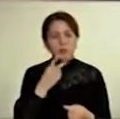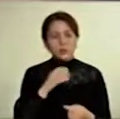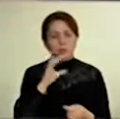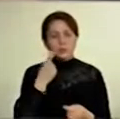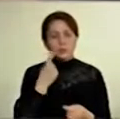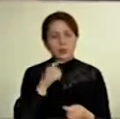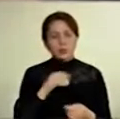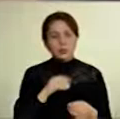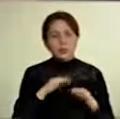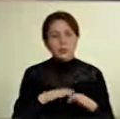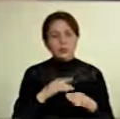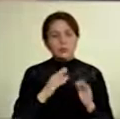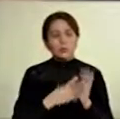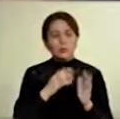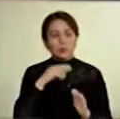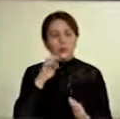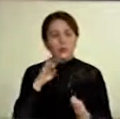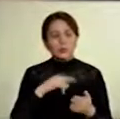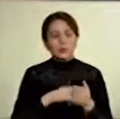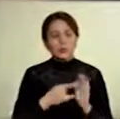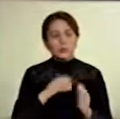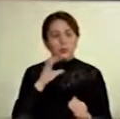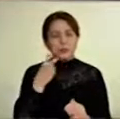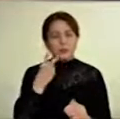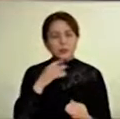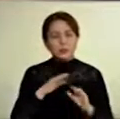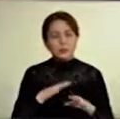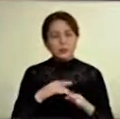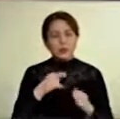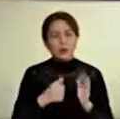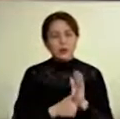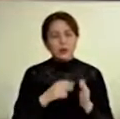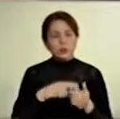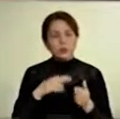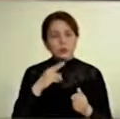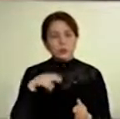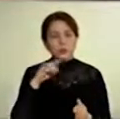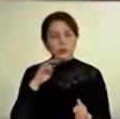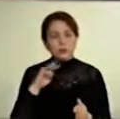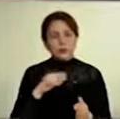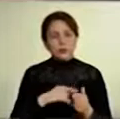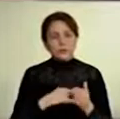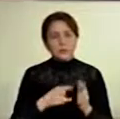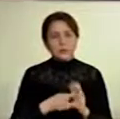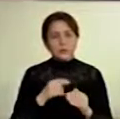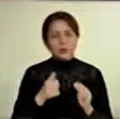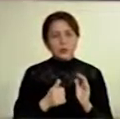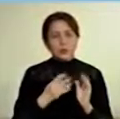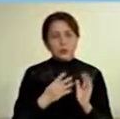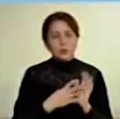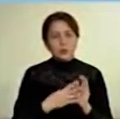o'rniga 9 desimetr kvadrat, S2 ni o'rnida esa 6 desimetr kvadrat. 9 ga 6 ni